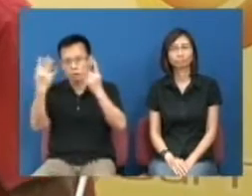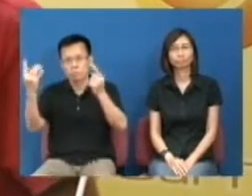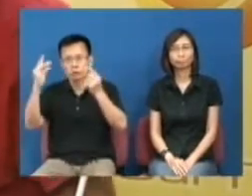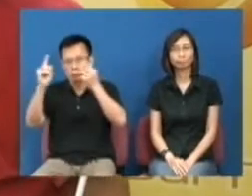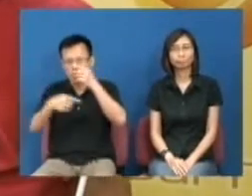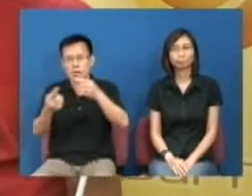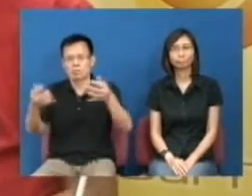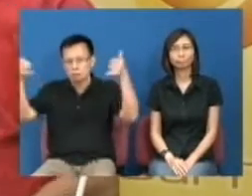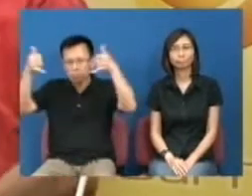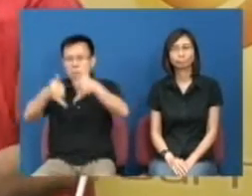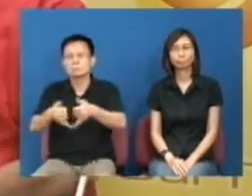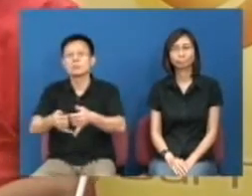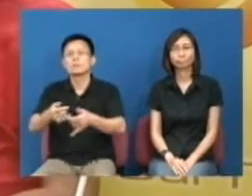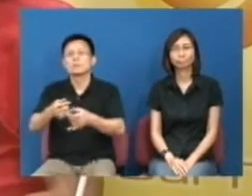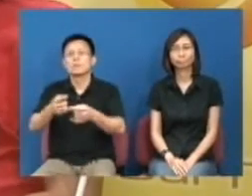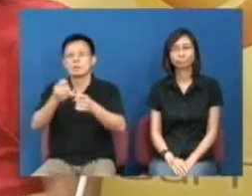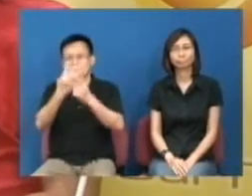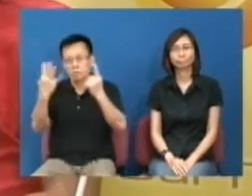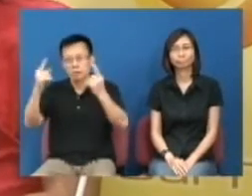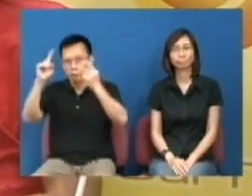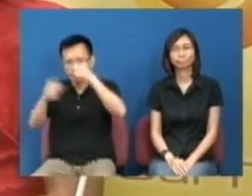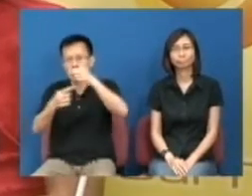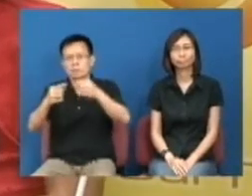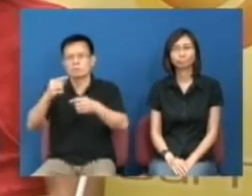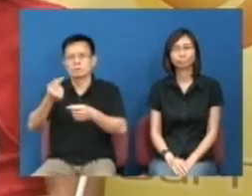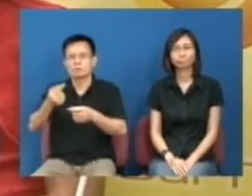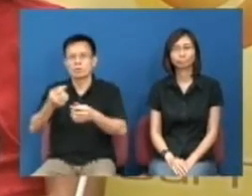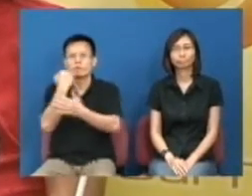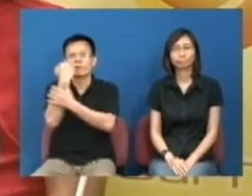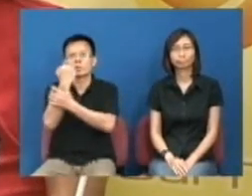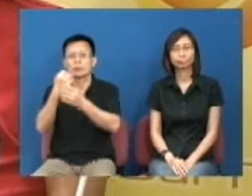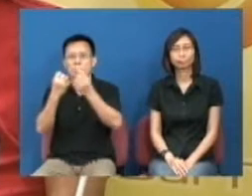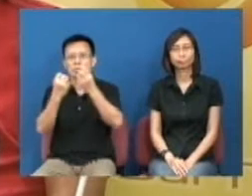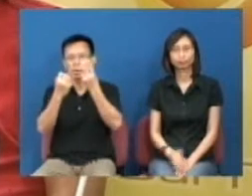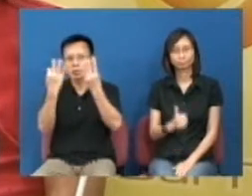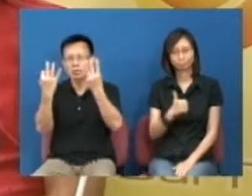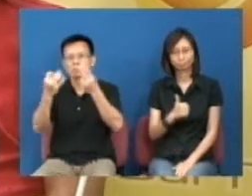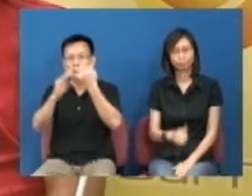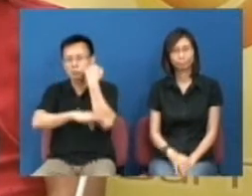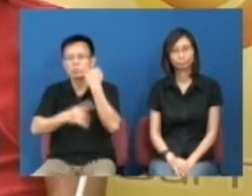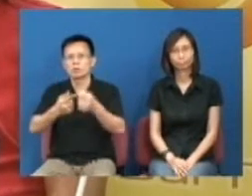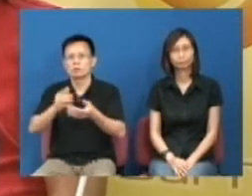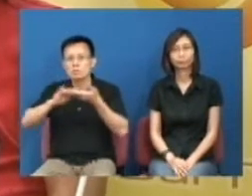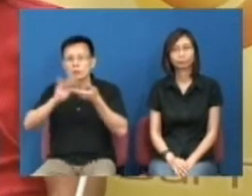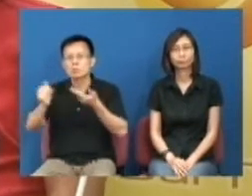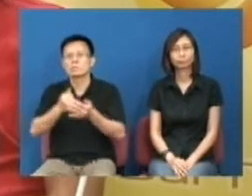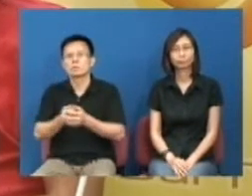候，咁呢十幾萬人話去反對二十三條係非常之明確嘅信息嚟噶嘛。係咪？即是